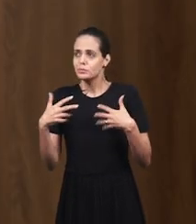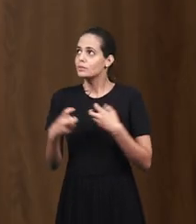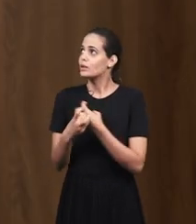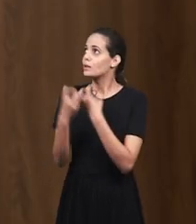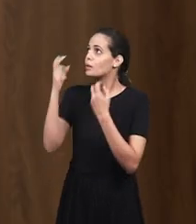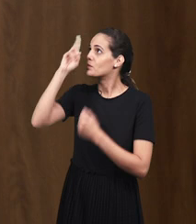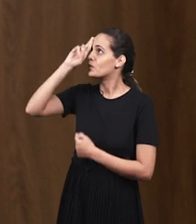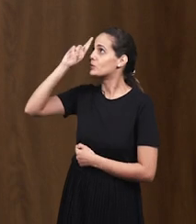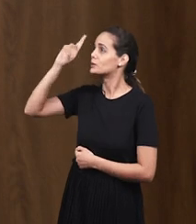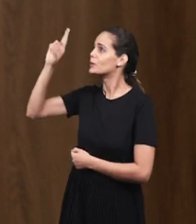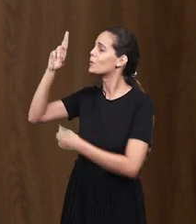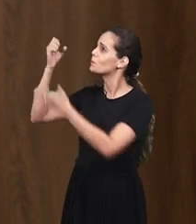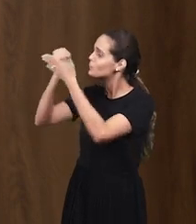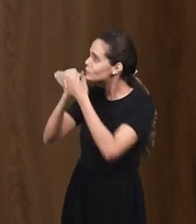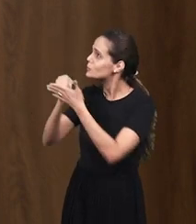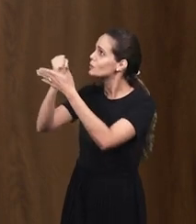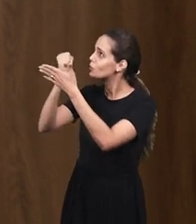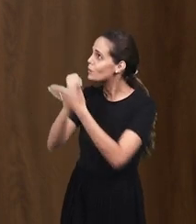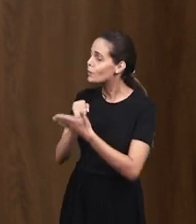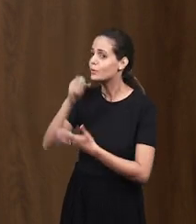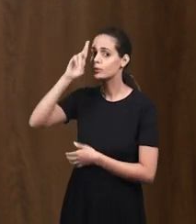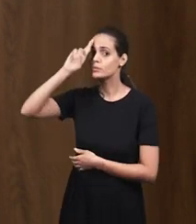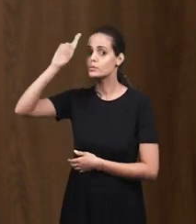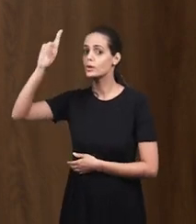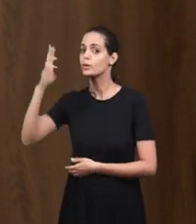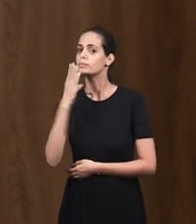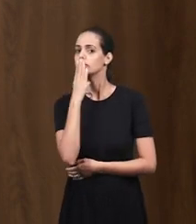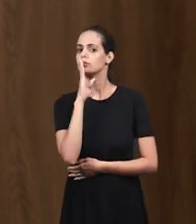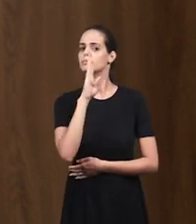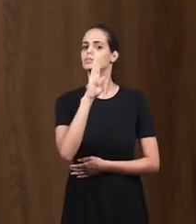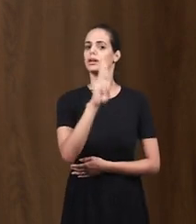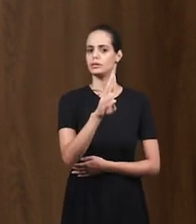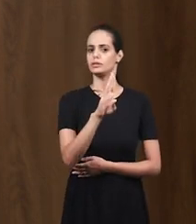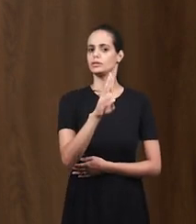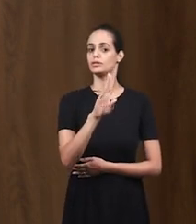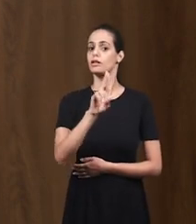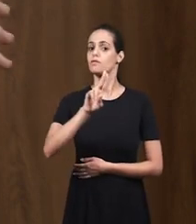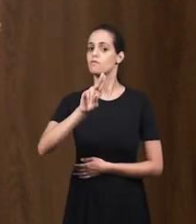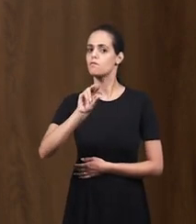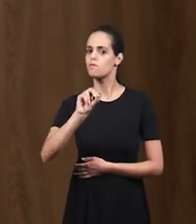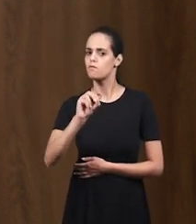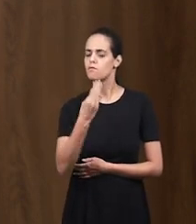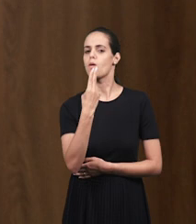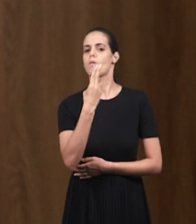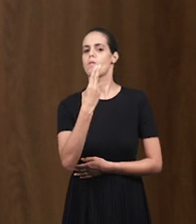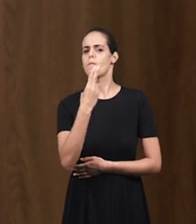ces derniers jours. Et là, elle est affligée. Et elle a